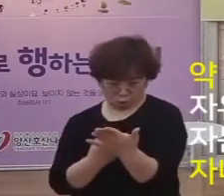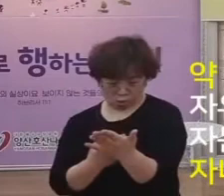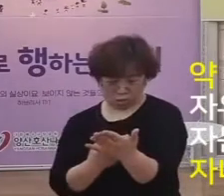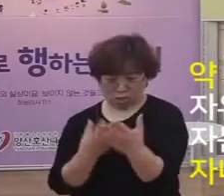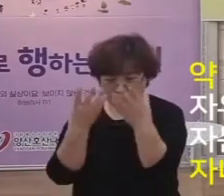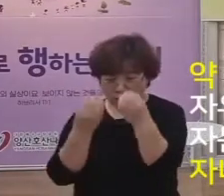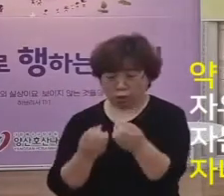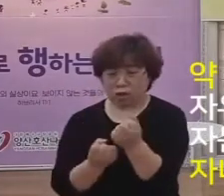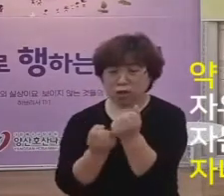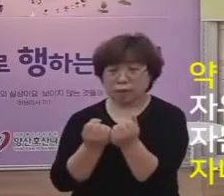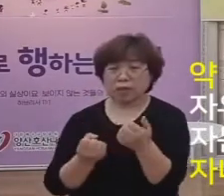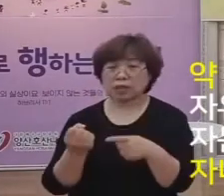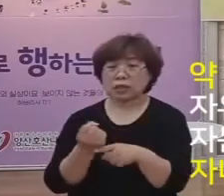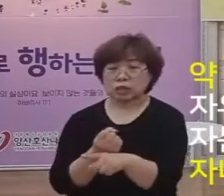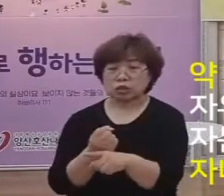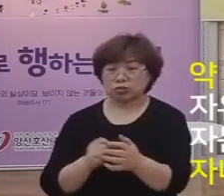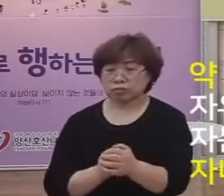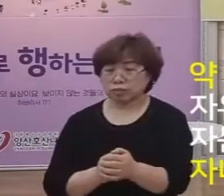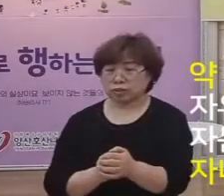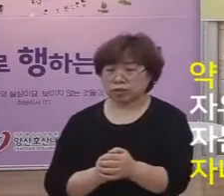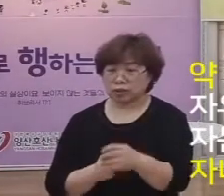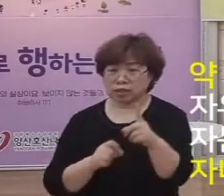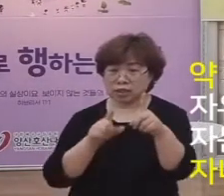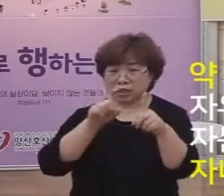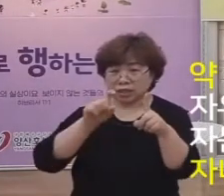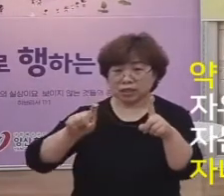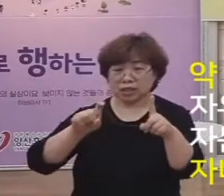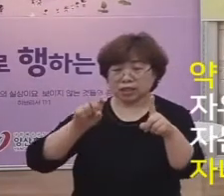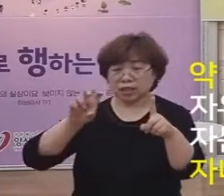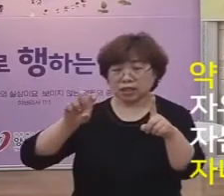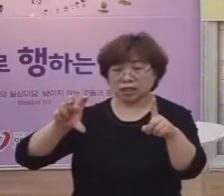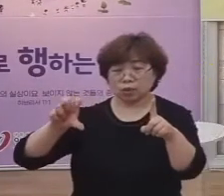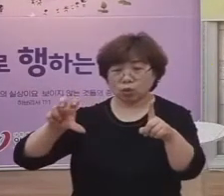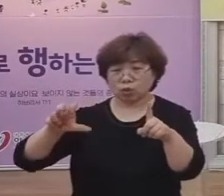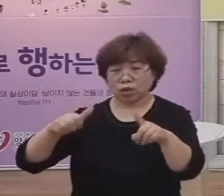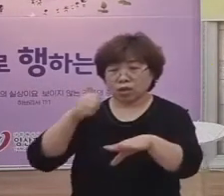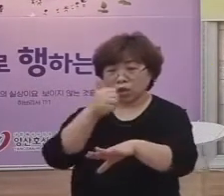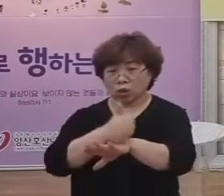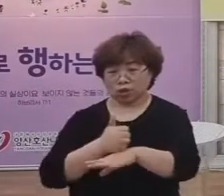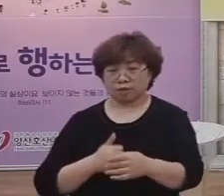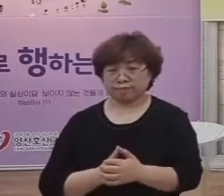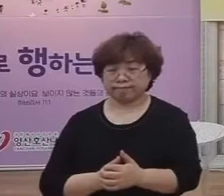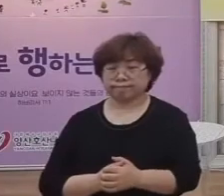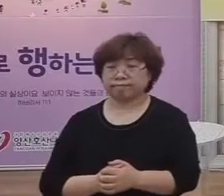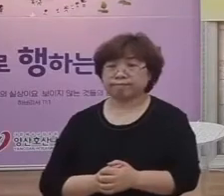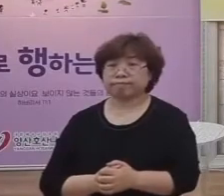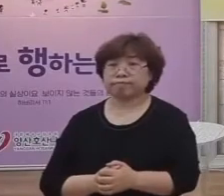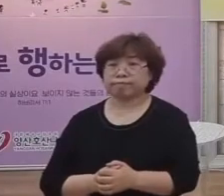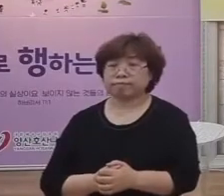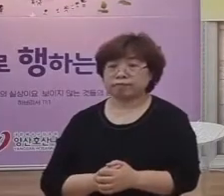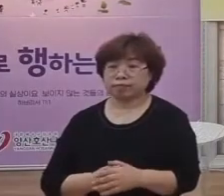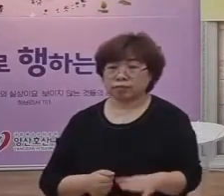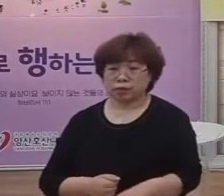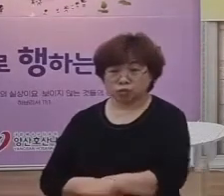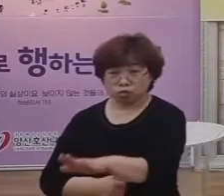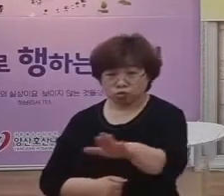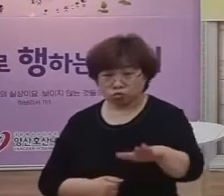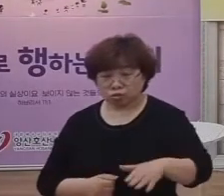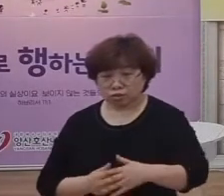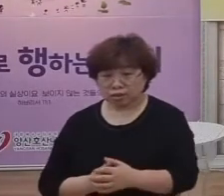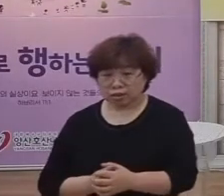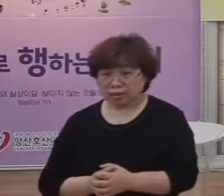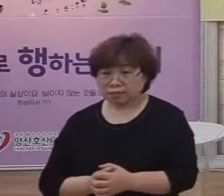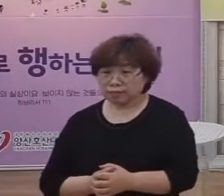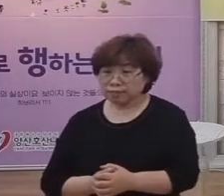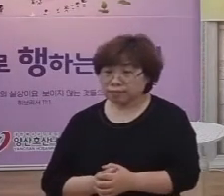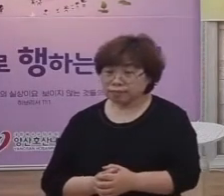했는데 25절이 결론이다라고 말합니다. 이게 무슨 말일까요? 여러분, 우리가 이